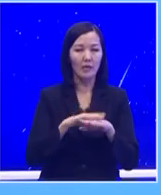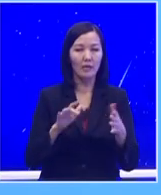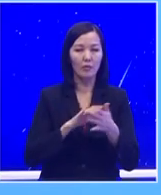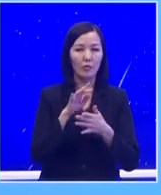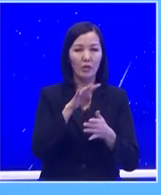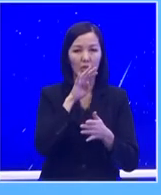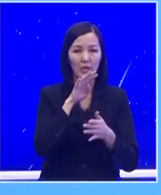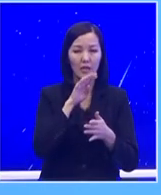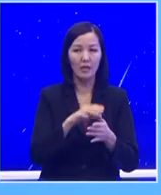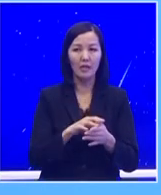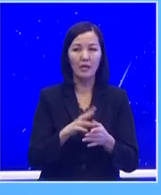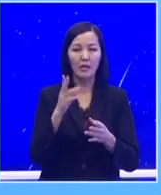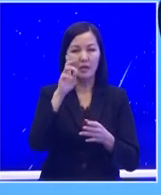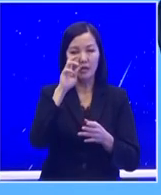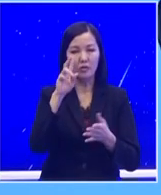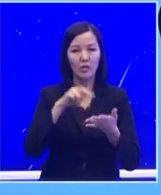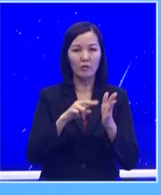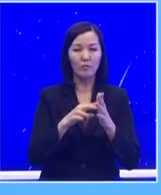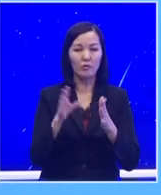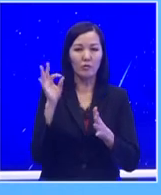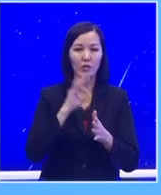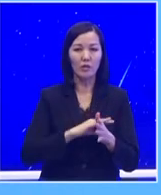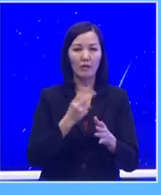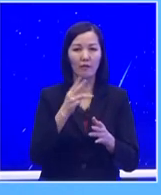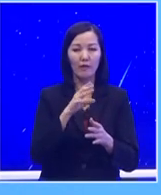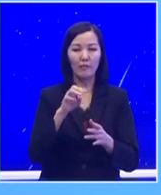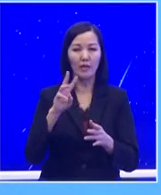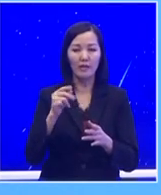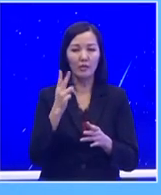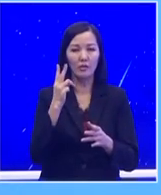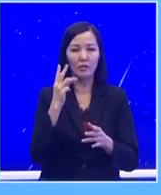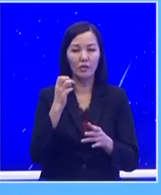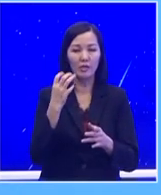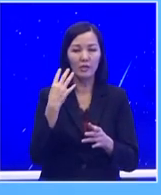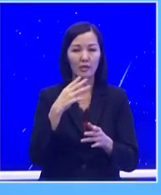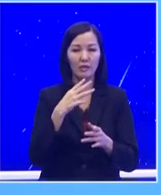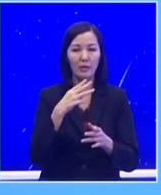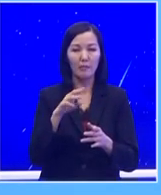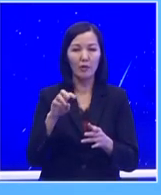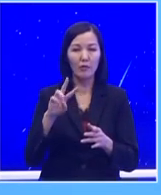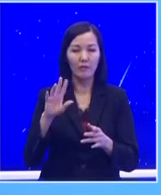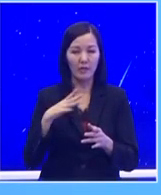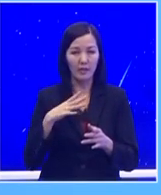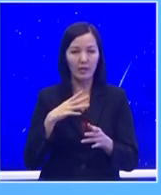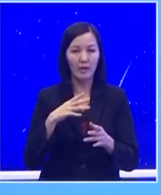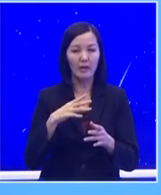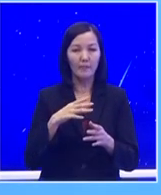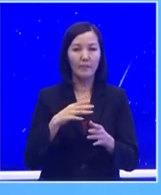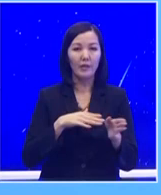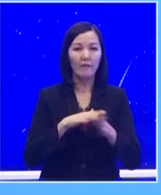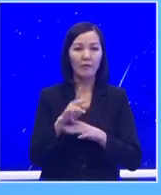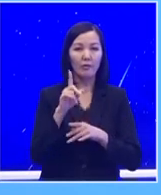В государственный бюджет поступило 2 миллиарда 436 миллионов тенге. Прогноз выполнен